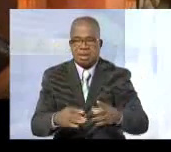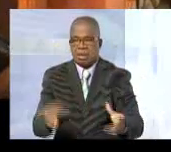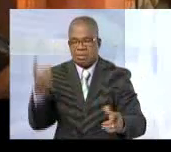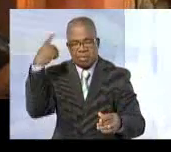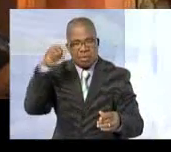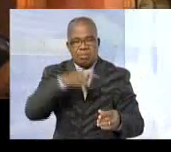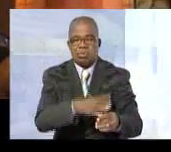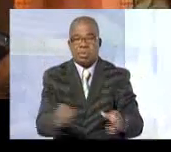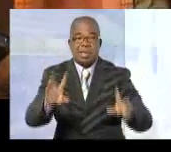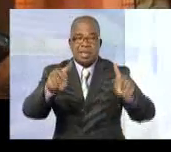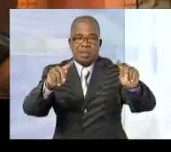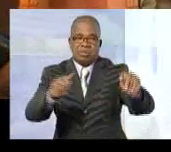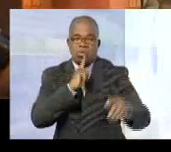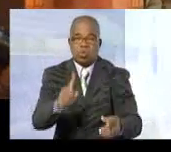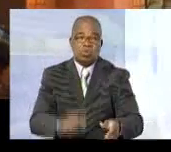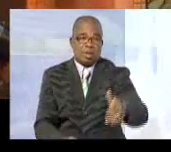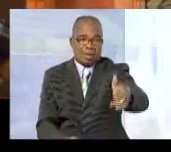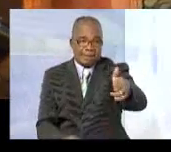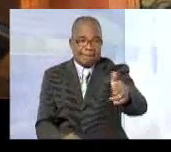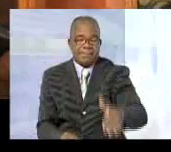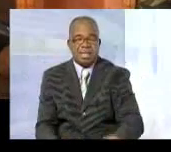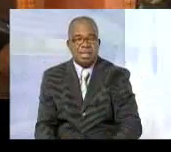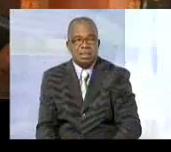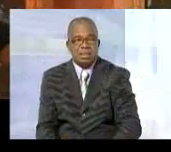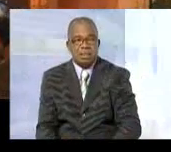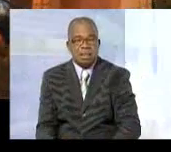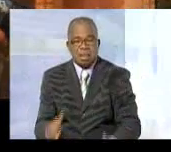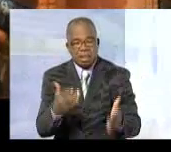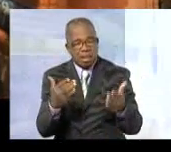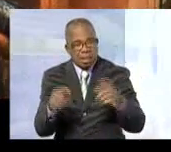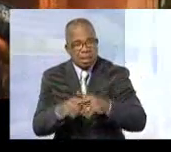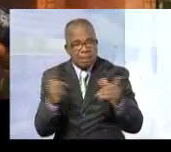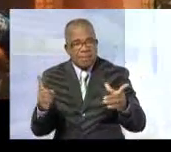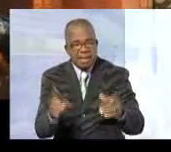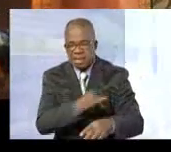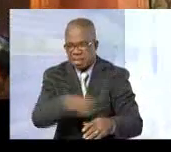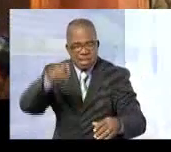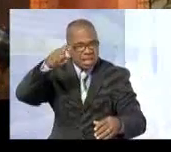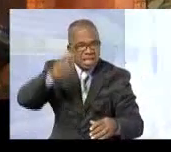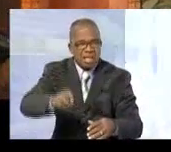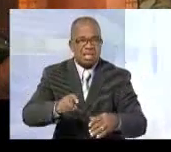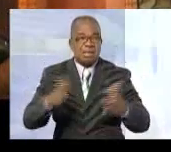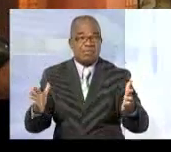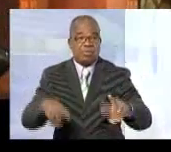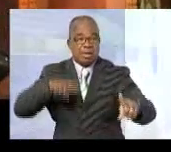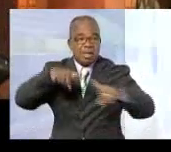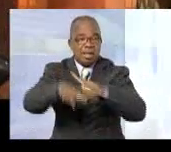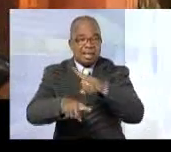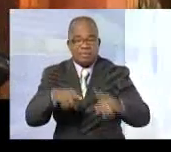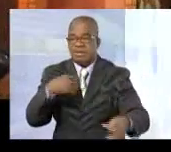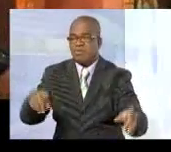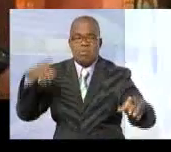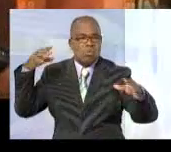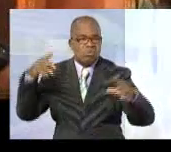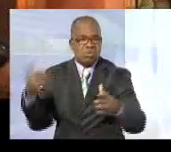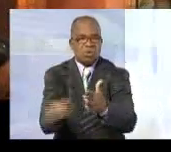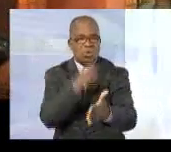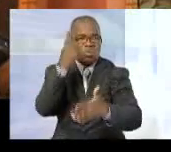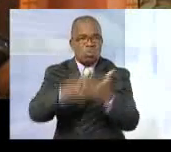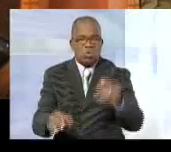grande ingéniosité afin de transformer ce défi en tremplin, en corrigeant nos